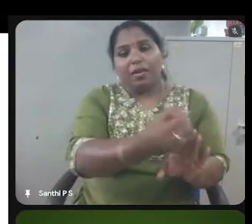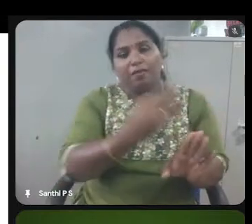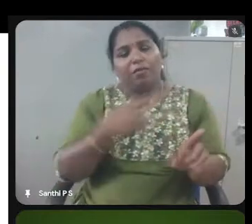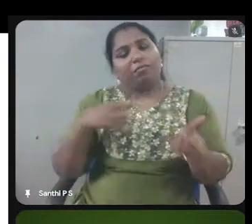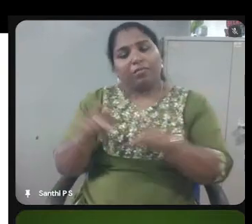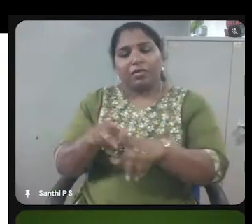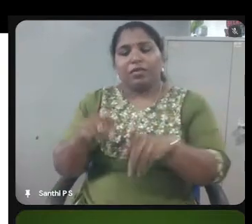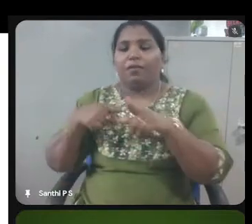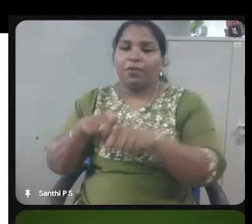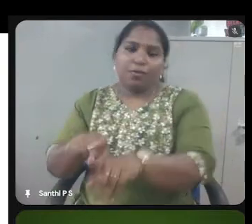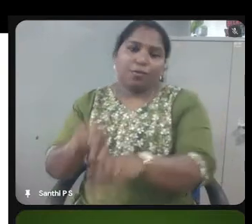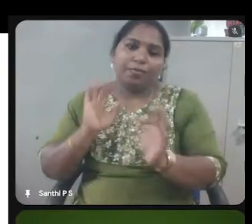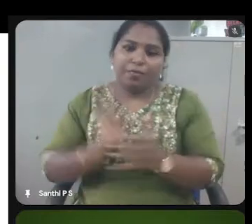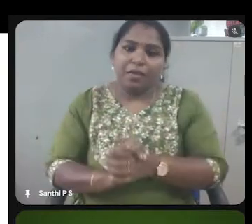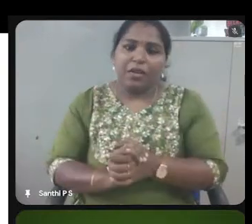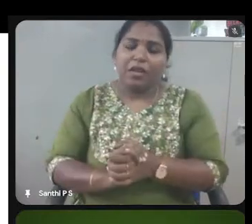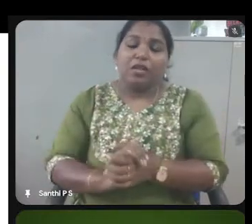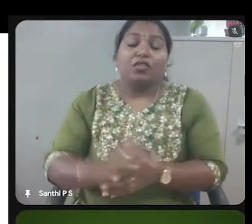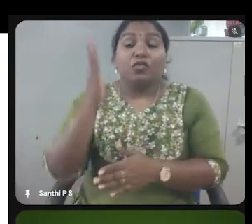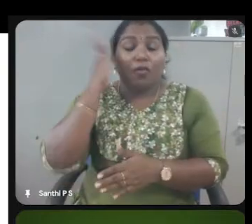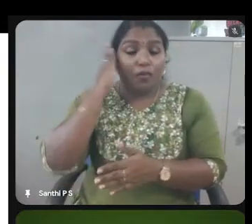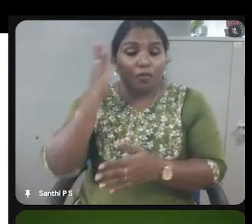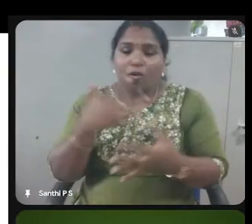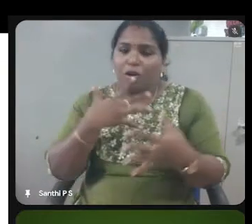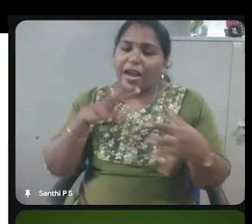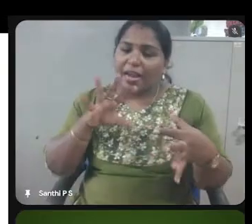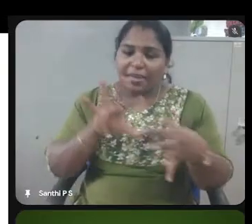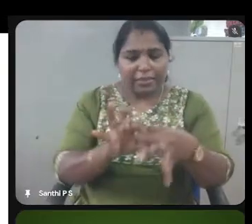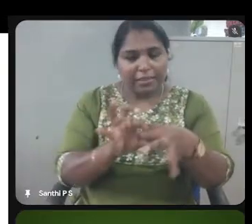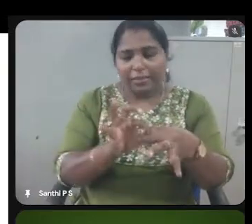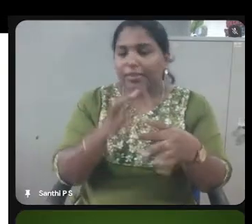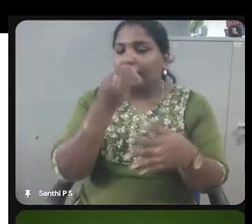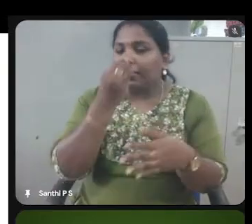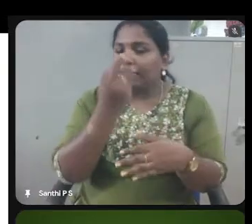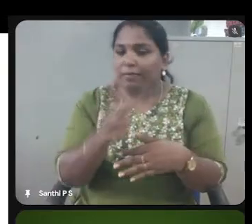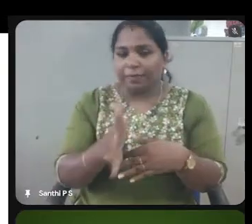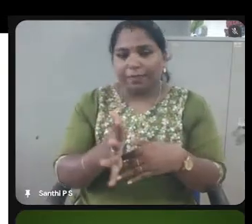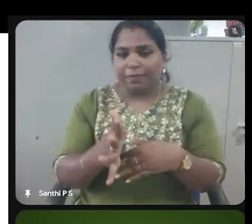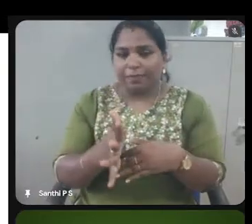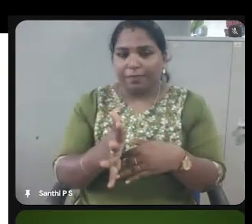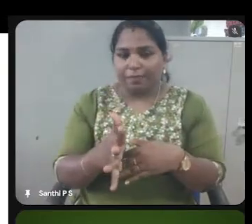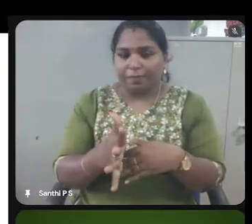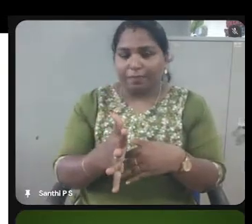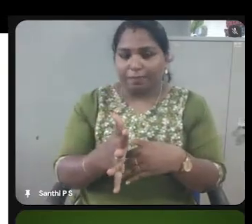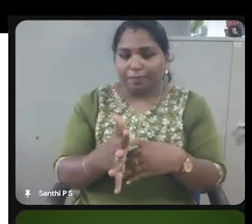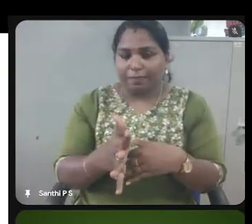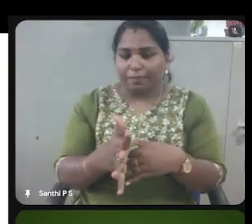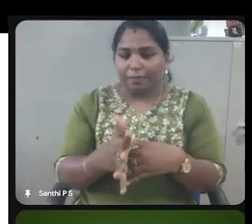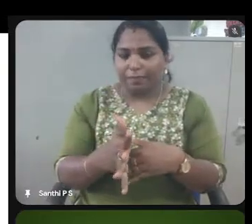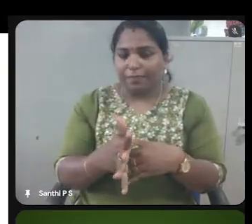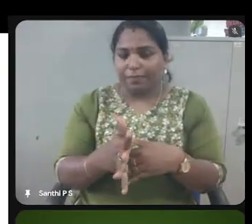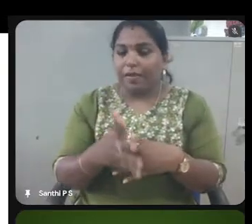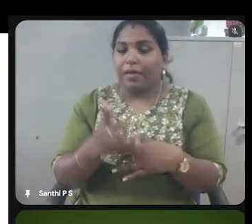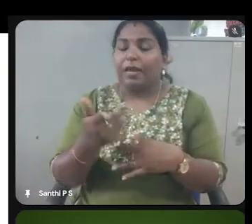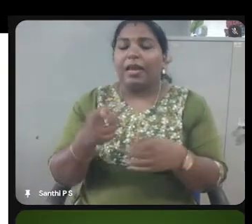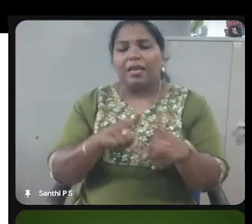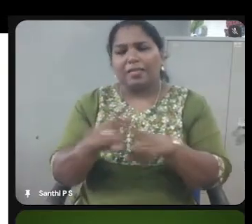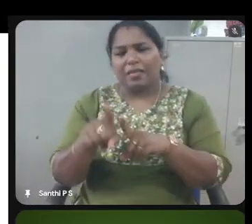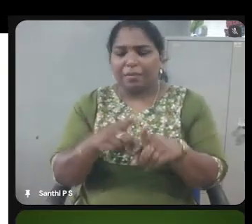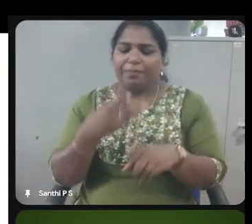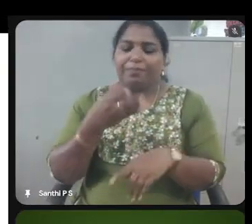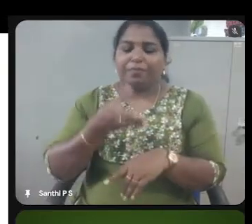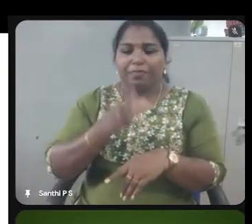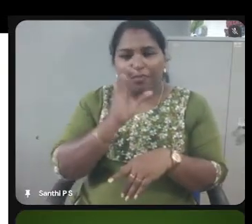ബിഹേവിയറൽ ഇഷ്യൂ ആണ്. ഈ സ്ക്രീൻ ടൈം ഇത്രയും കാണിക്കുന്നത്. ഇപ്പം സബ്സ്റ്റൻസ് അബ്യൂസ്,